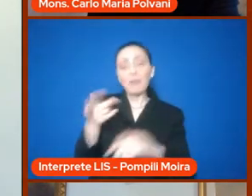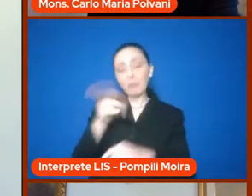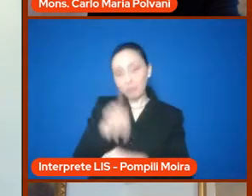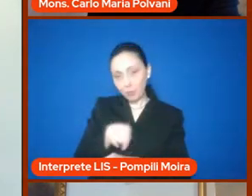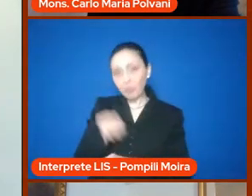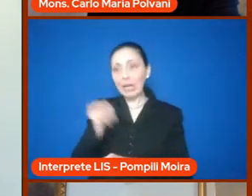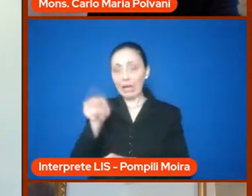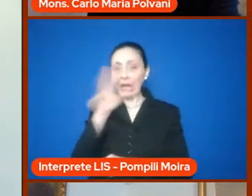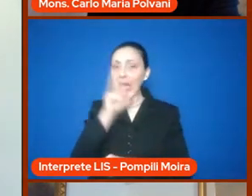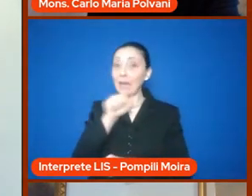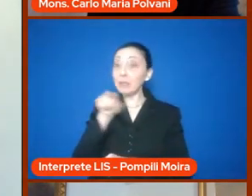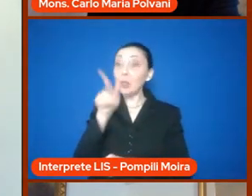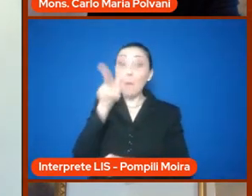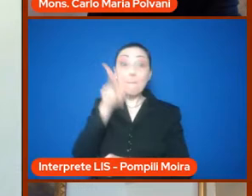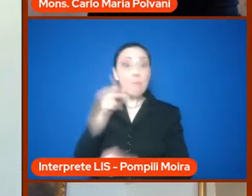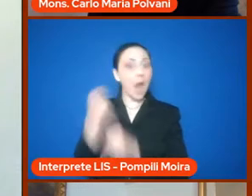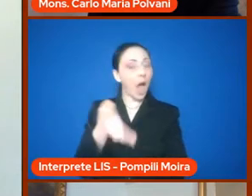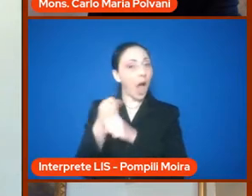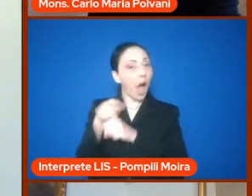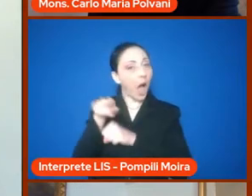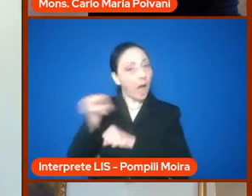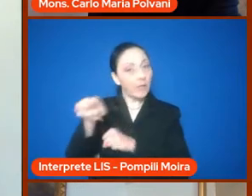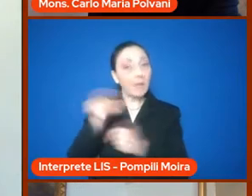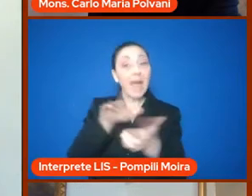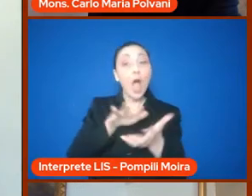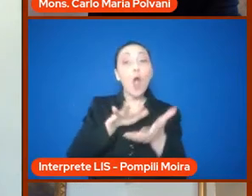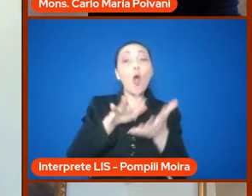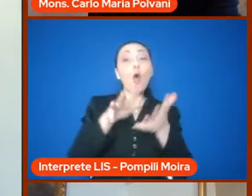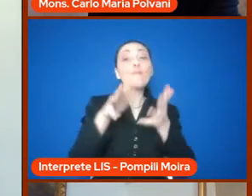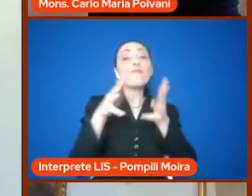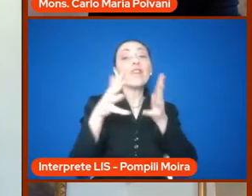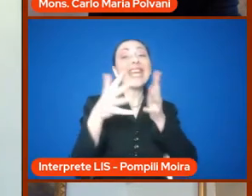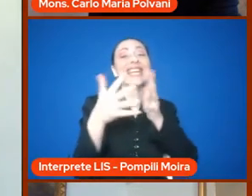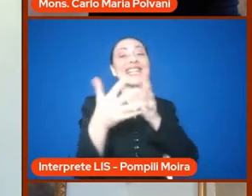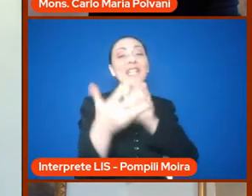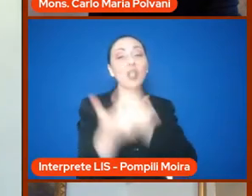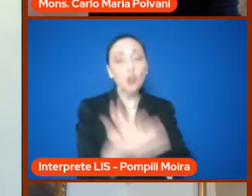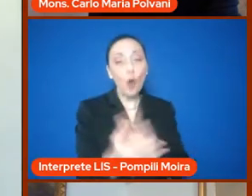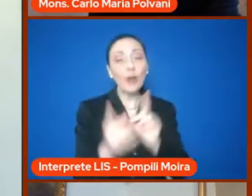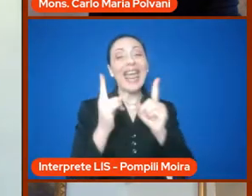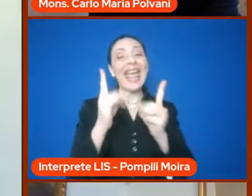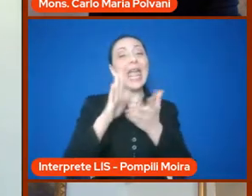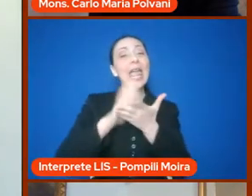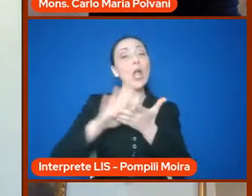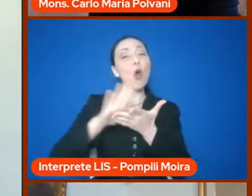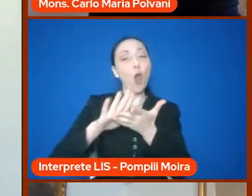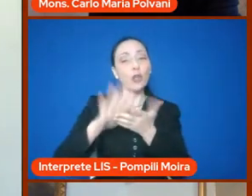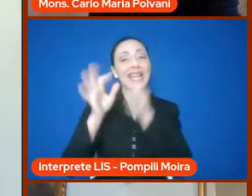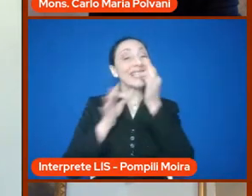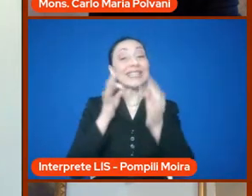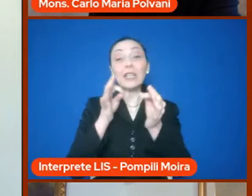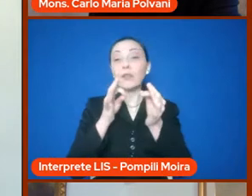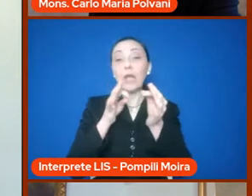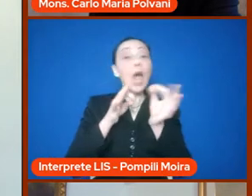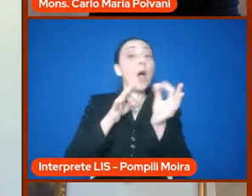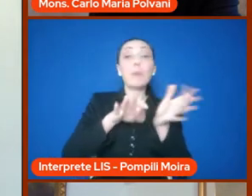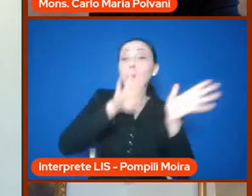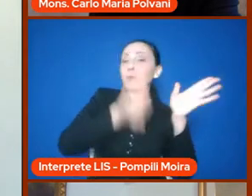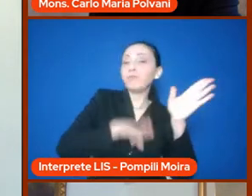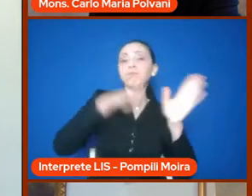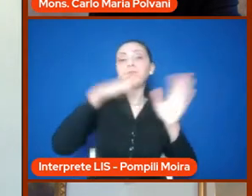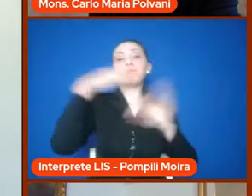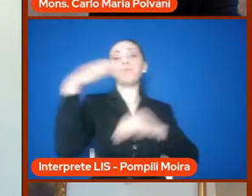bravi possano essere, la conversione ecologica, cioè un vero cambio profondo, ha bisogno di una